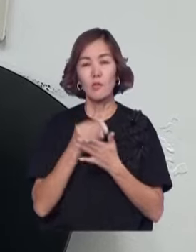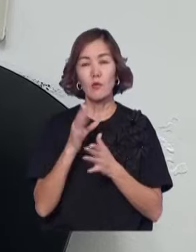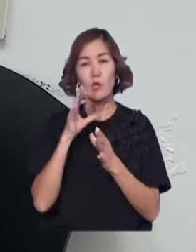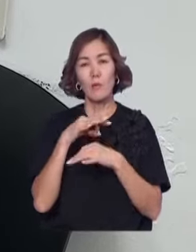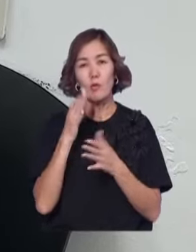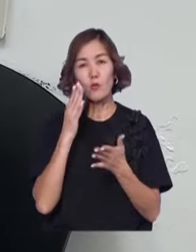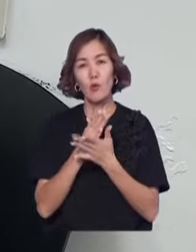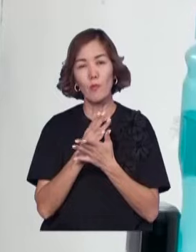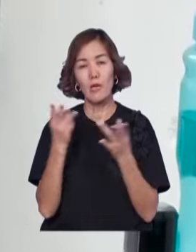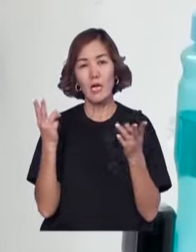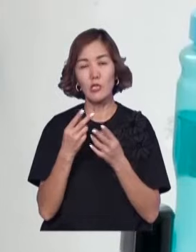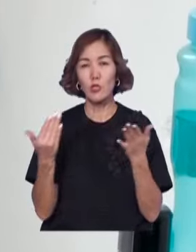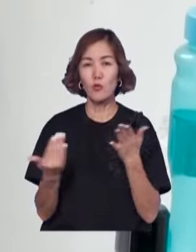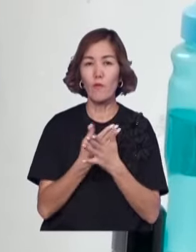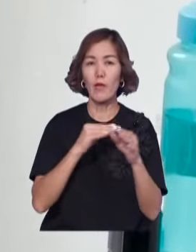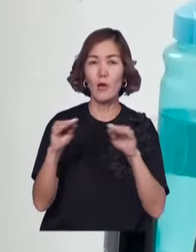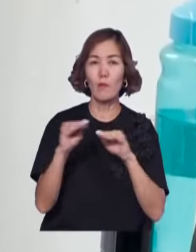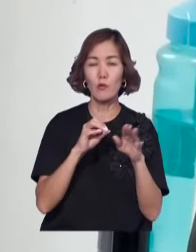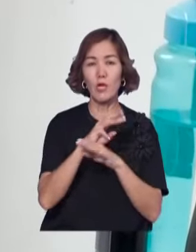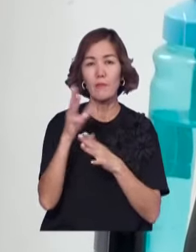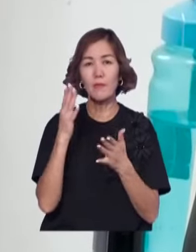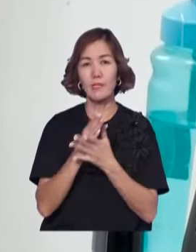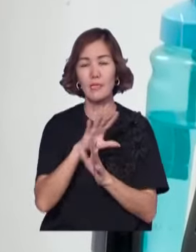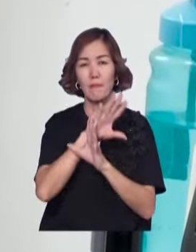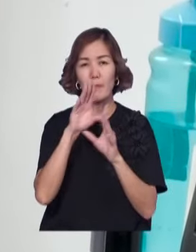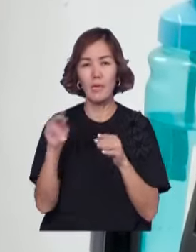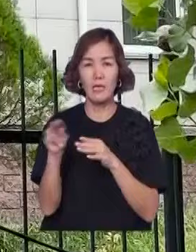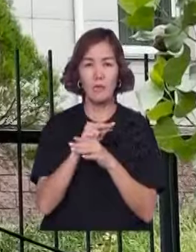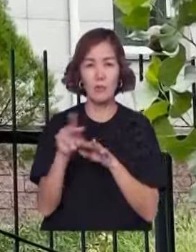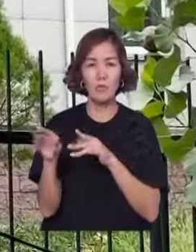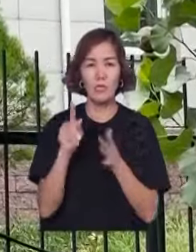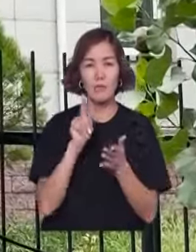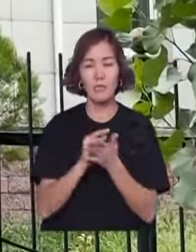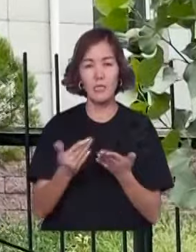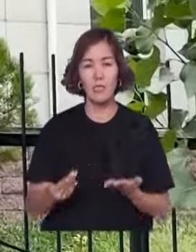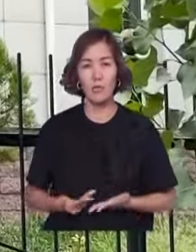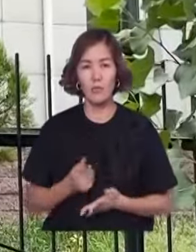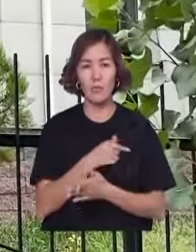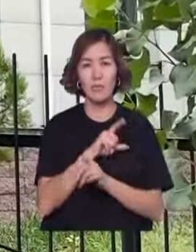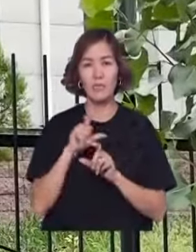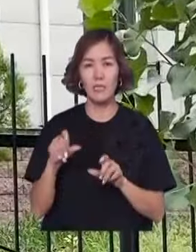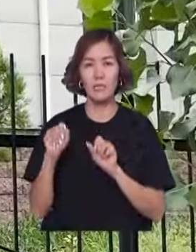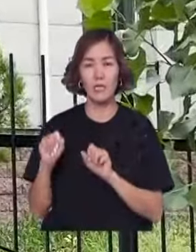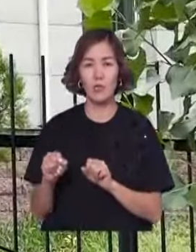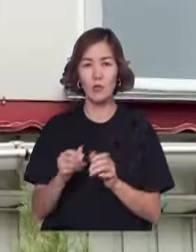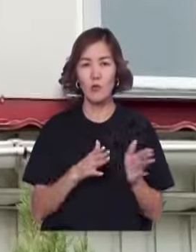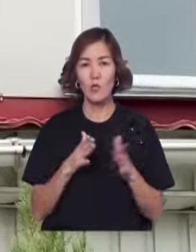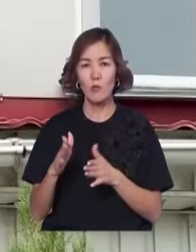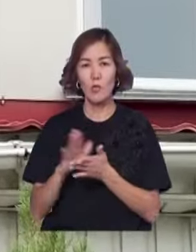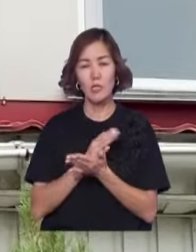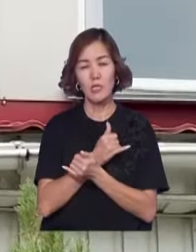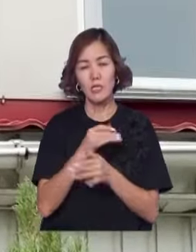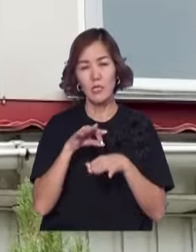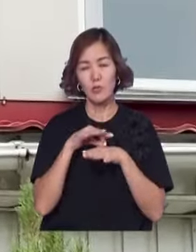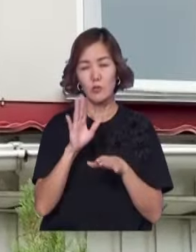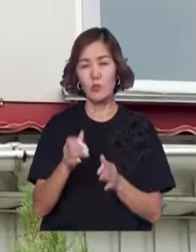лабораториясы бар, ол қажетті заманауи құрылғылармен қамтамасыз етілген. Барлық ем-дом шаралары міндетті әлеуметтік медициналық сақтандыру жүйесі